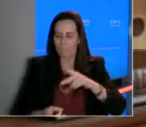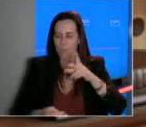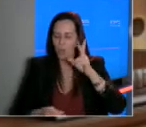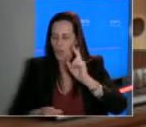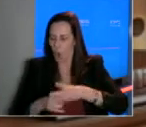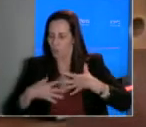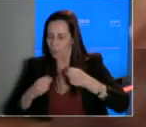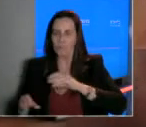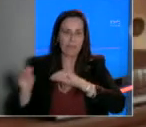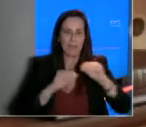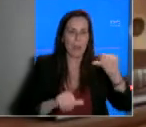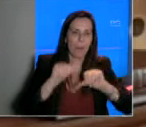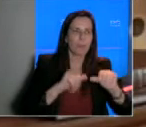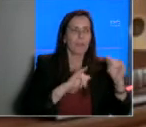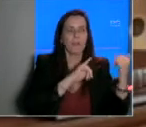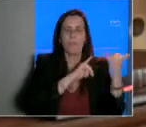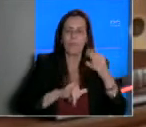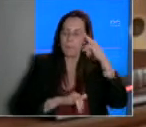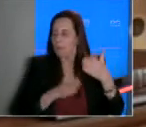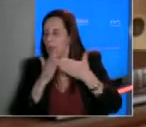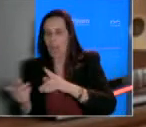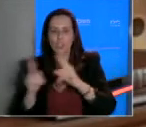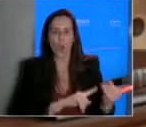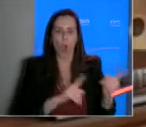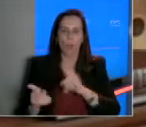הביולוגי, ואני מביא מדענים מישראל לפה לעזור.